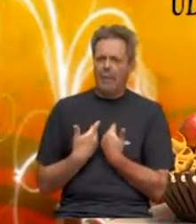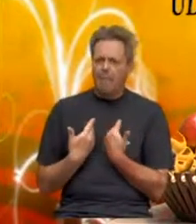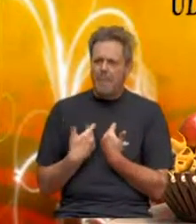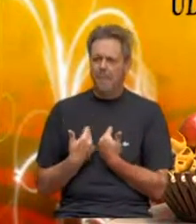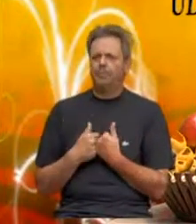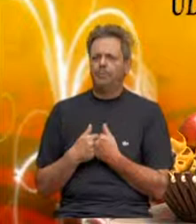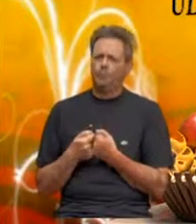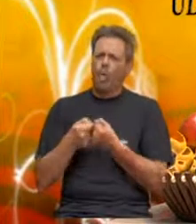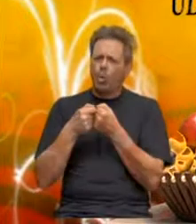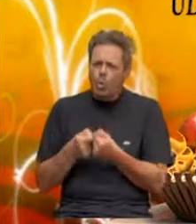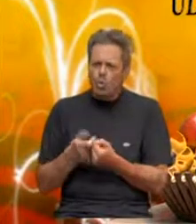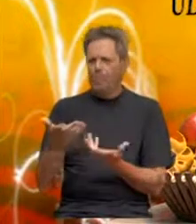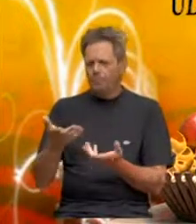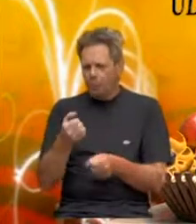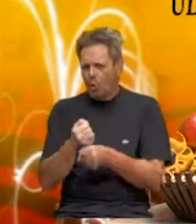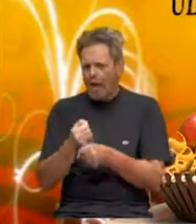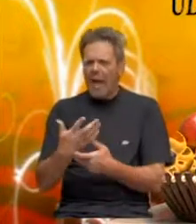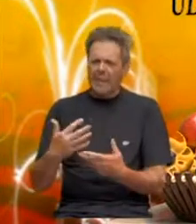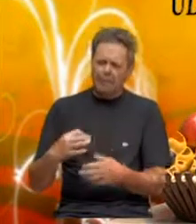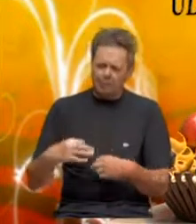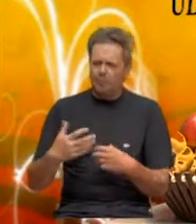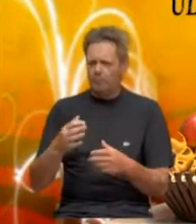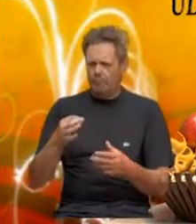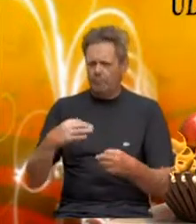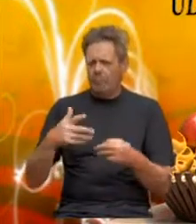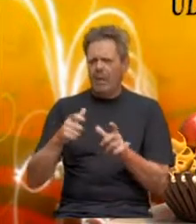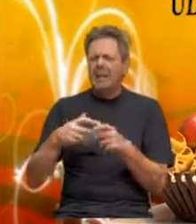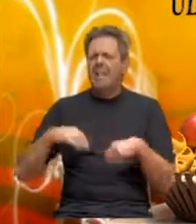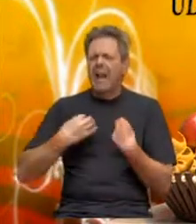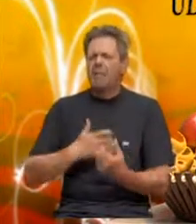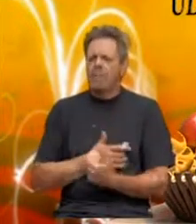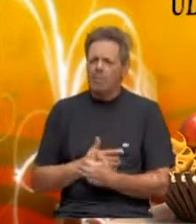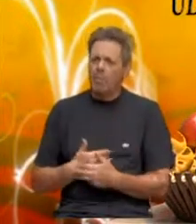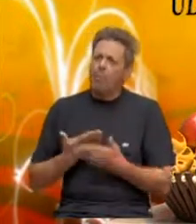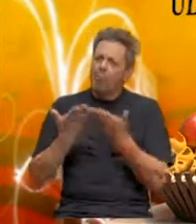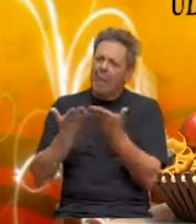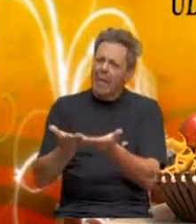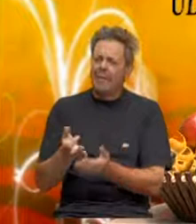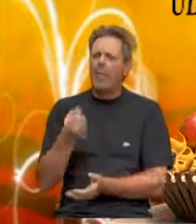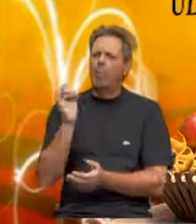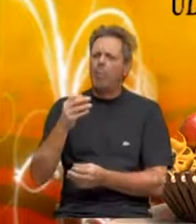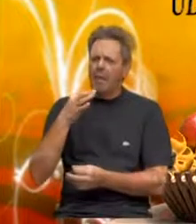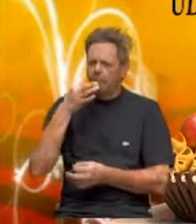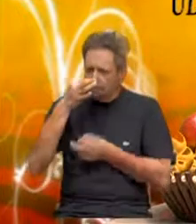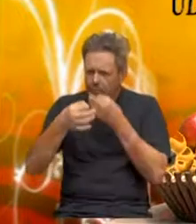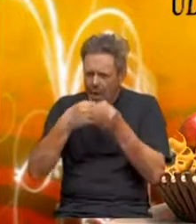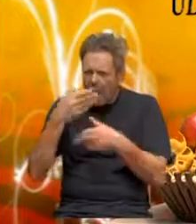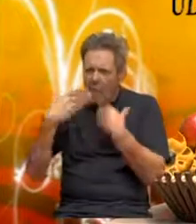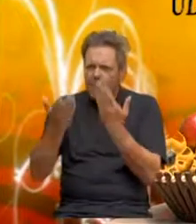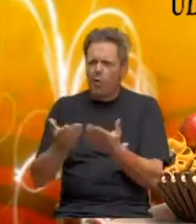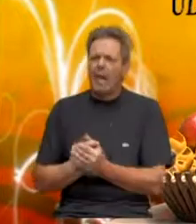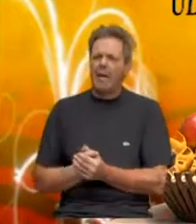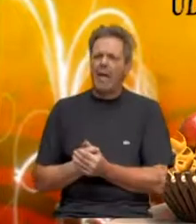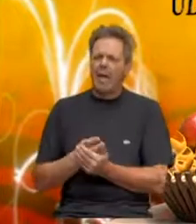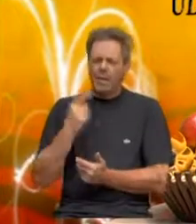mi, društvo koje se bavi sa zdravljem srca, može pružiti jedne relevantne, dobre informacije, pozvat vas da čujete,